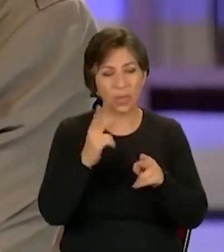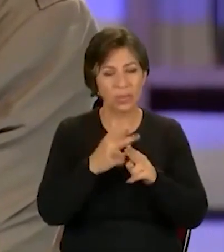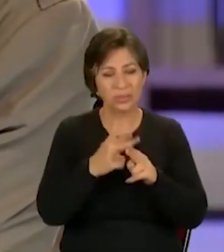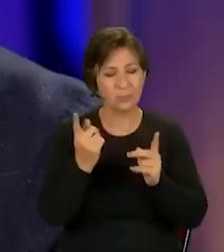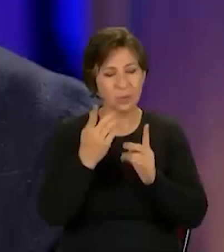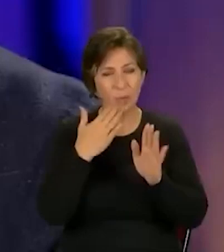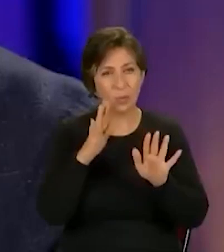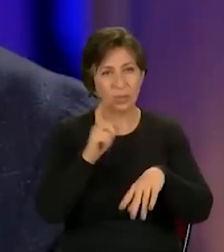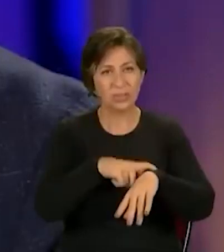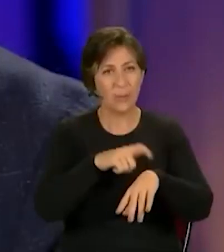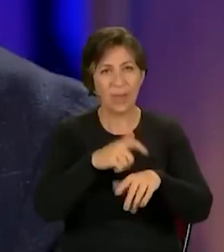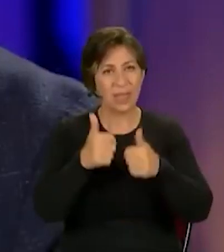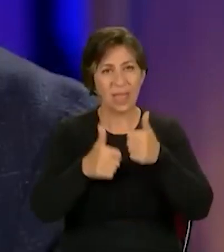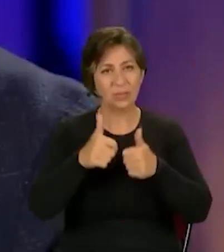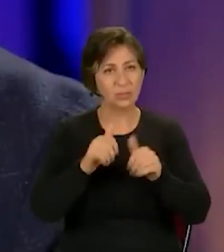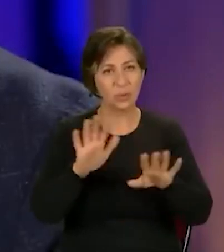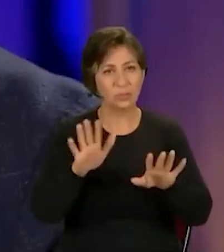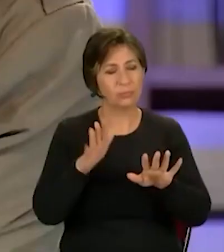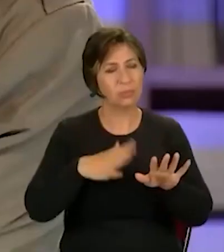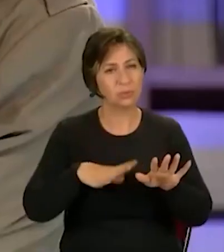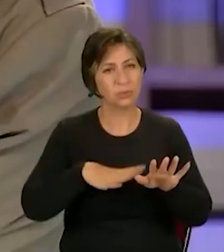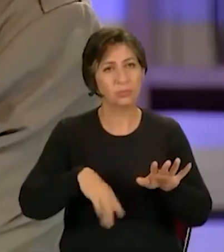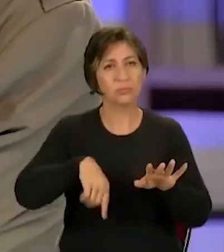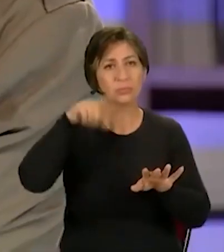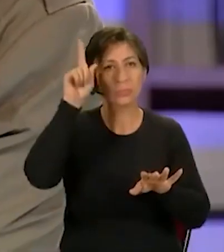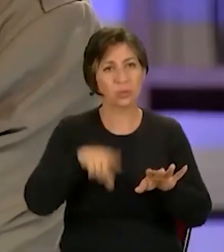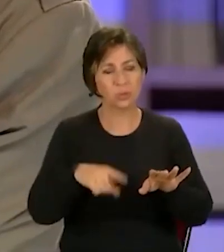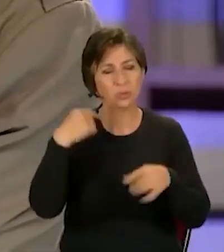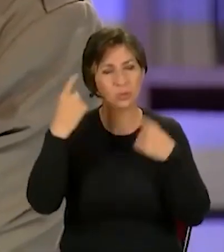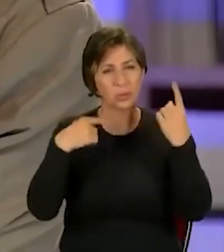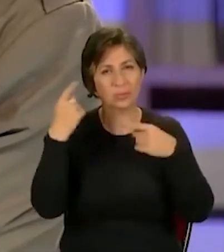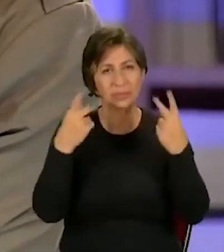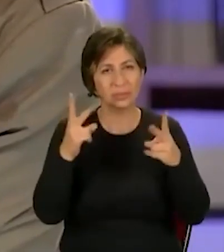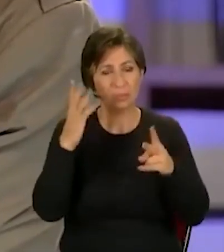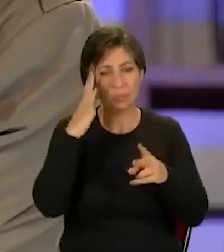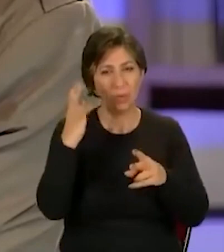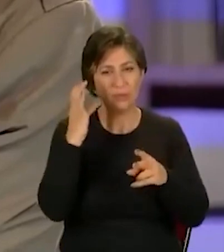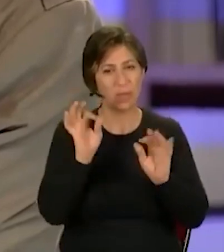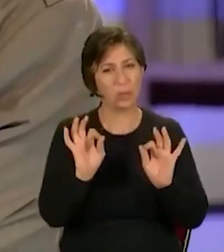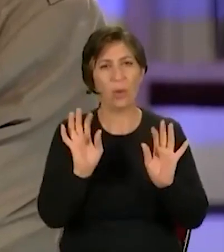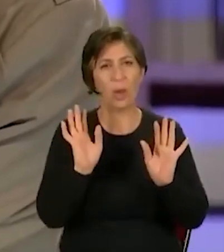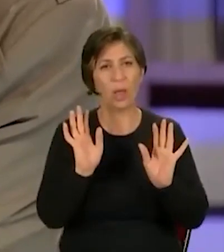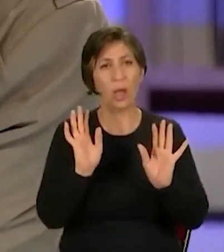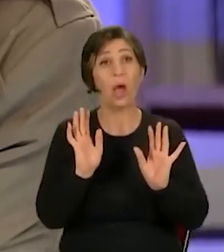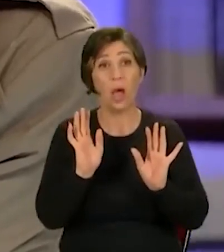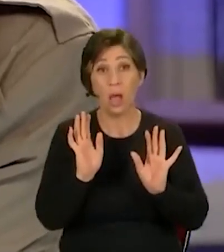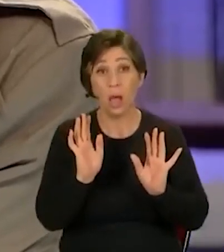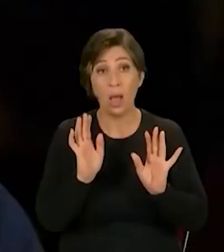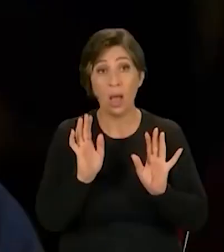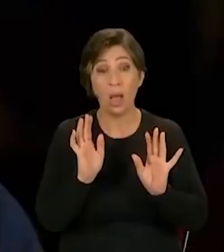değil. Burada zamanla yarışmıyoruz. İstiyorsan bütün gün, bütün bir gün de düşünebilirsin. Bak profesyoneller de böyle yapar. Aa öyle